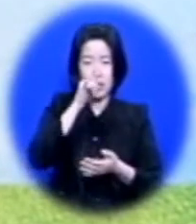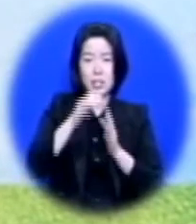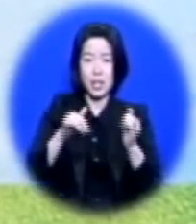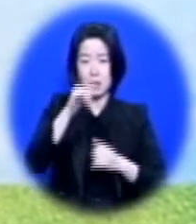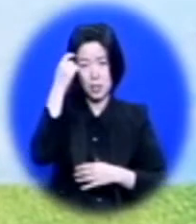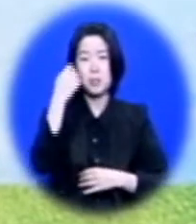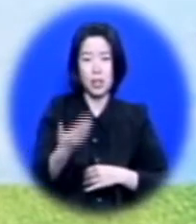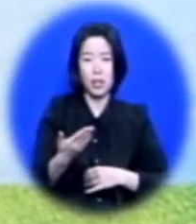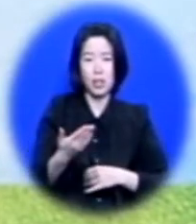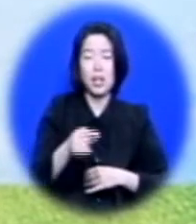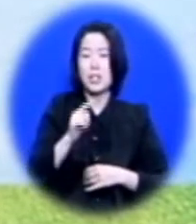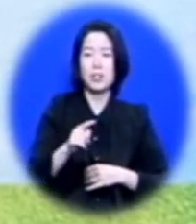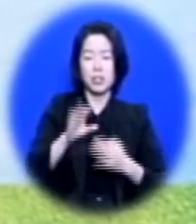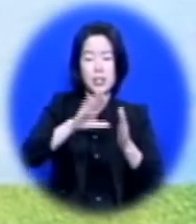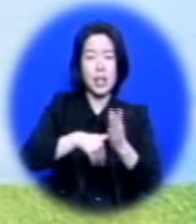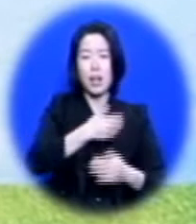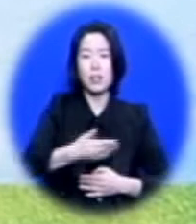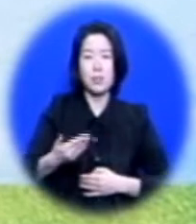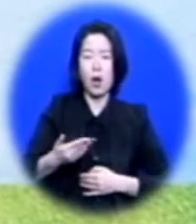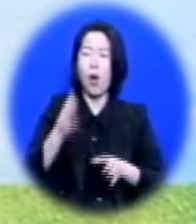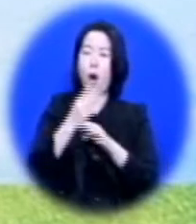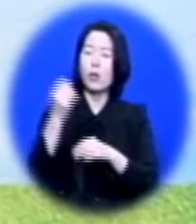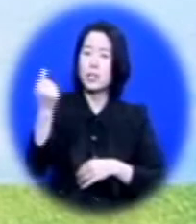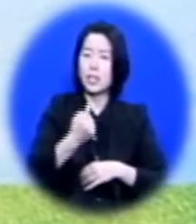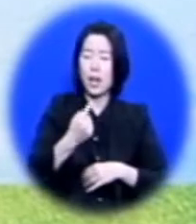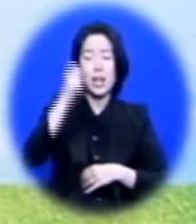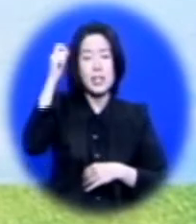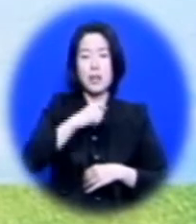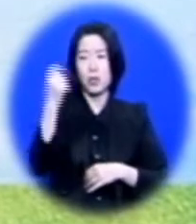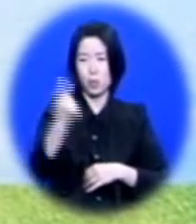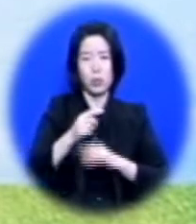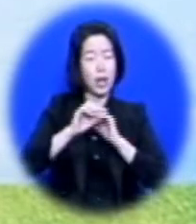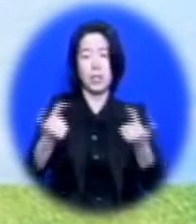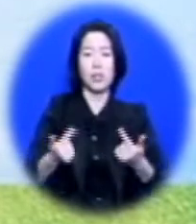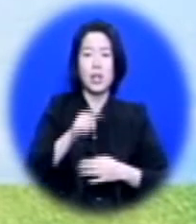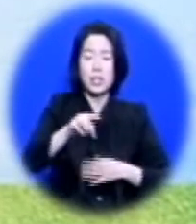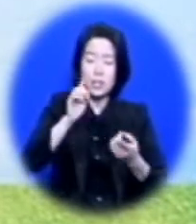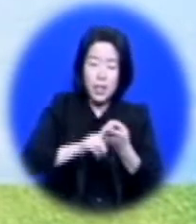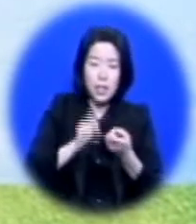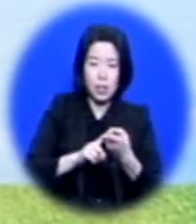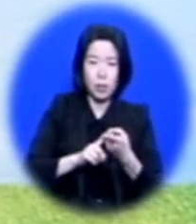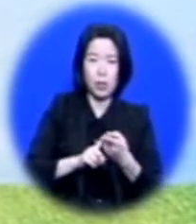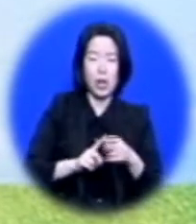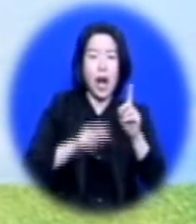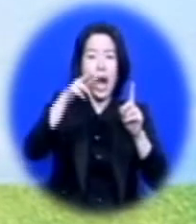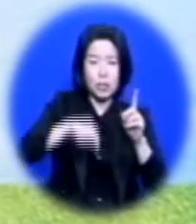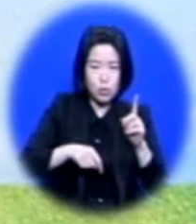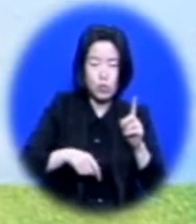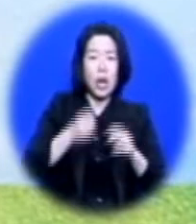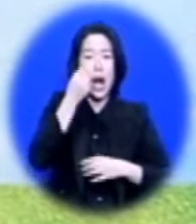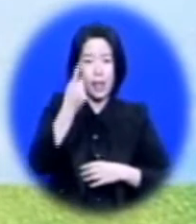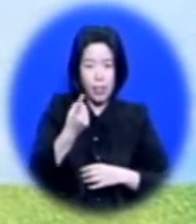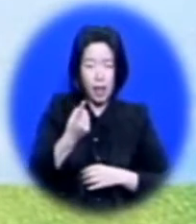여러분이 것은요 때가 지나면 언젠가 밝은 새벽이 오는 게 아닙니다 그 상태대로 1주일도 가고 한